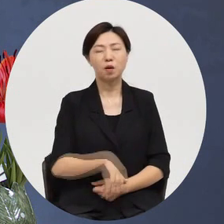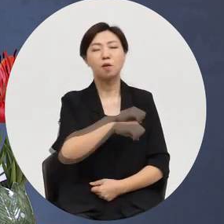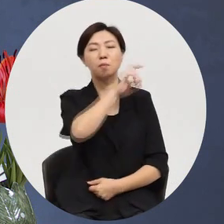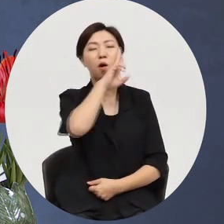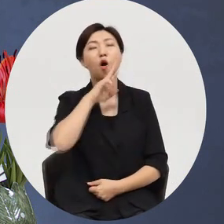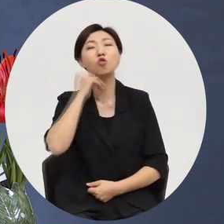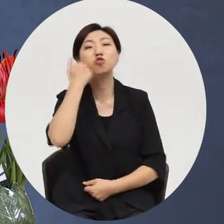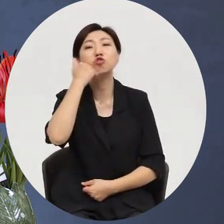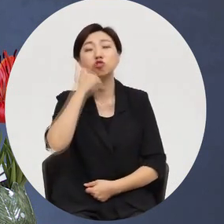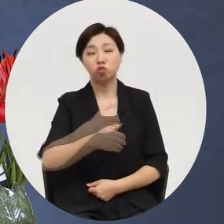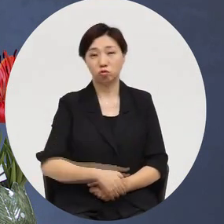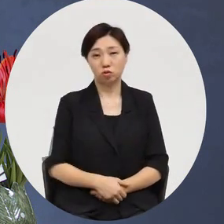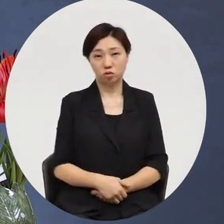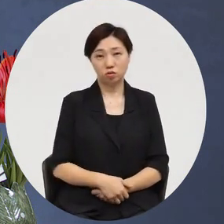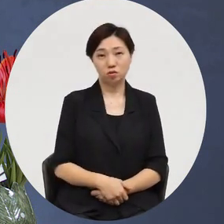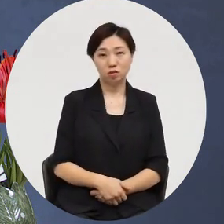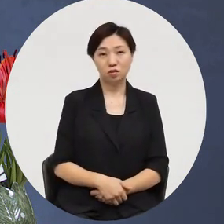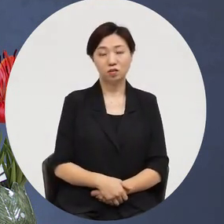그럼 누가 편할까?